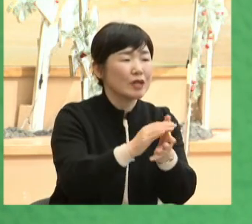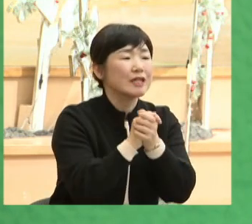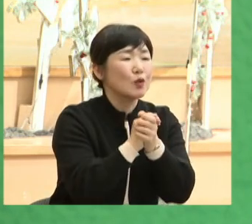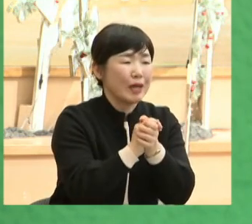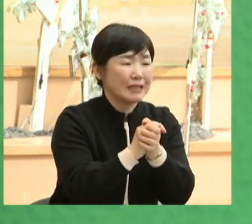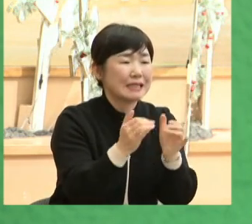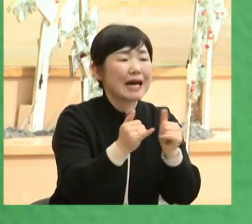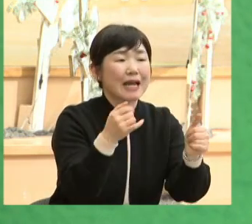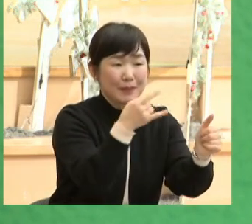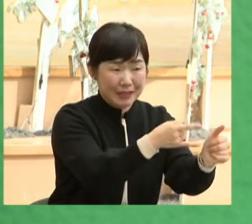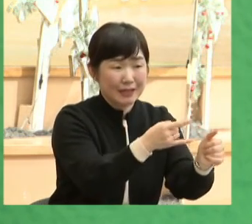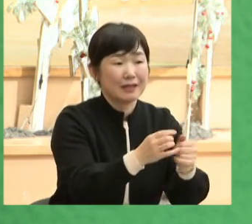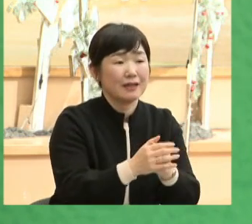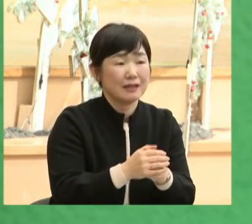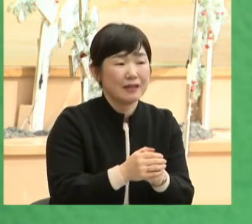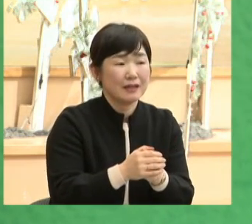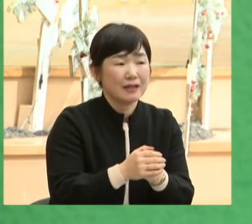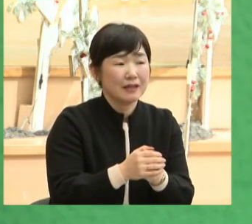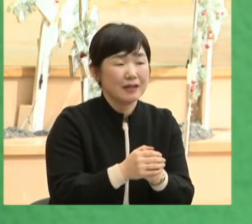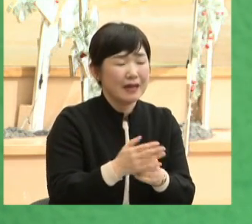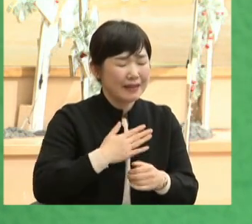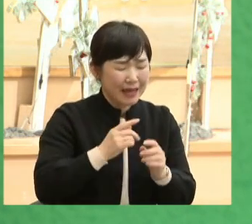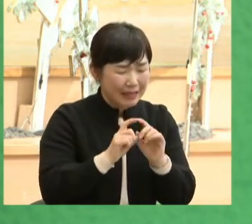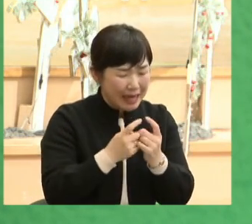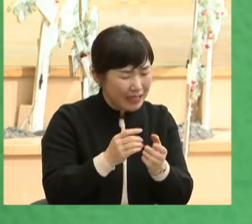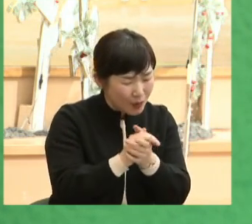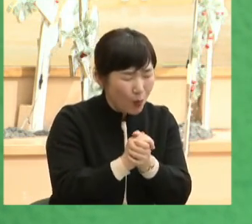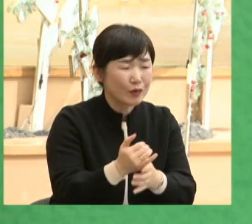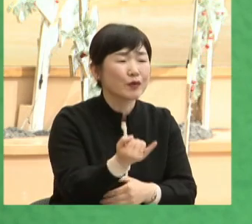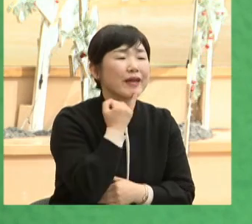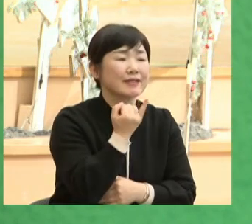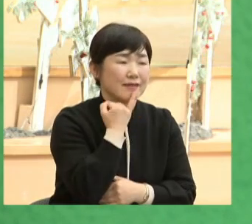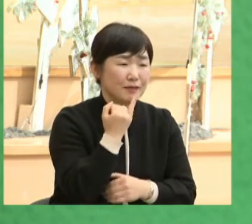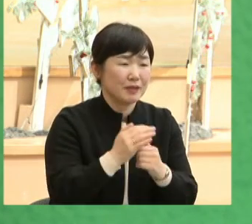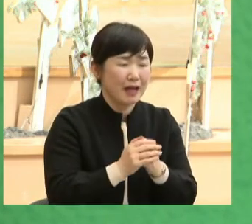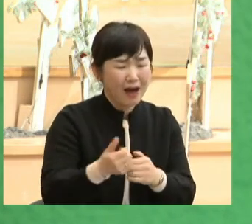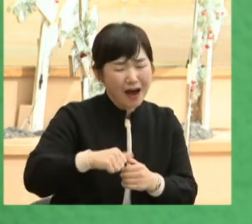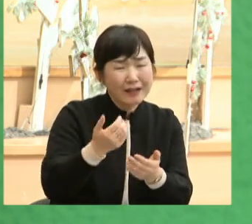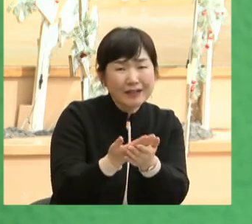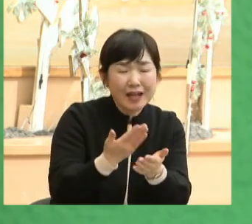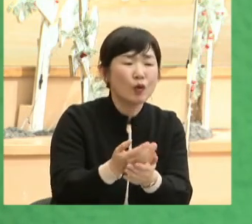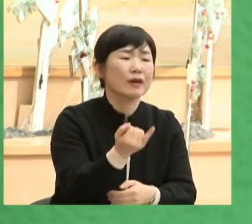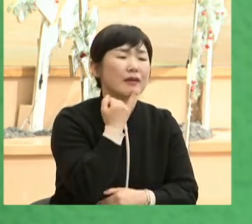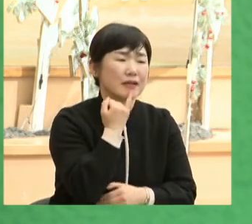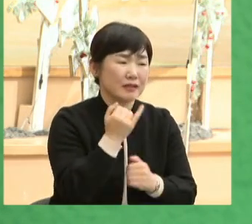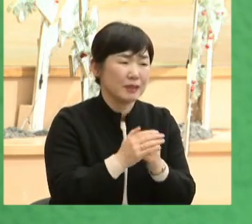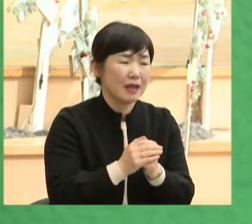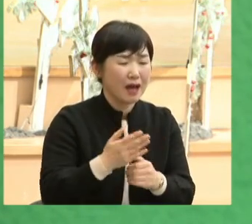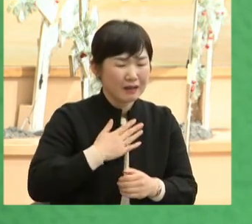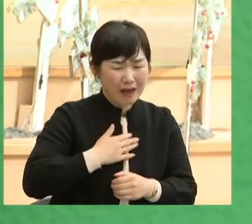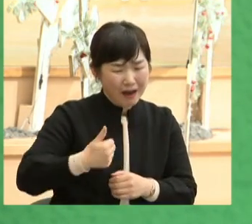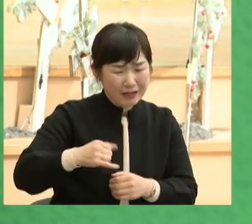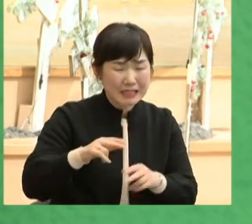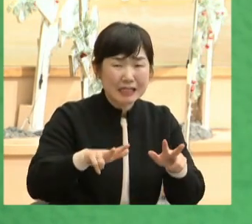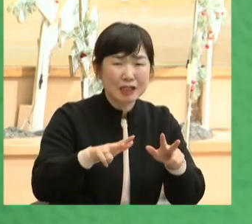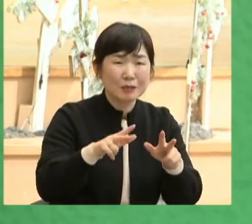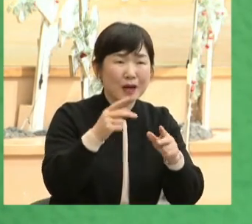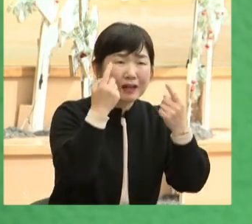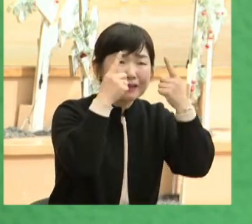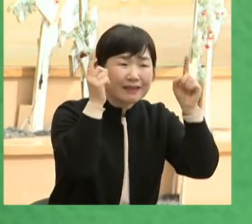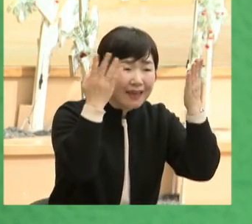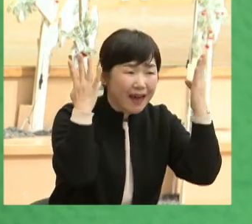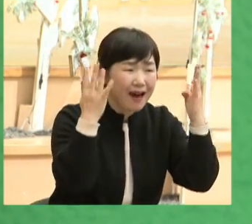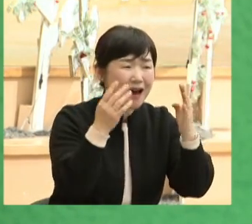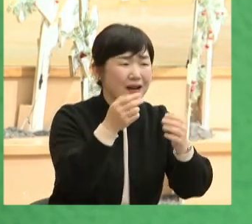사람에게 개인적인 기도도 괜찮다니까요 아들 괜찮아요 우리 애 지금 수능 시험 또